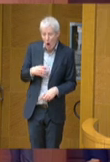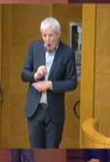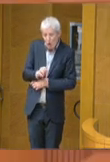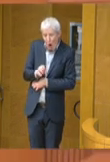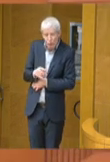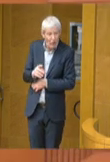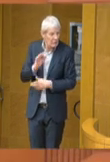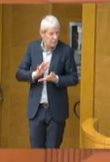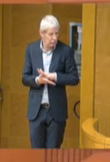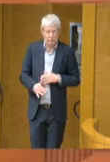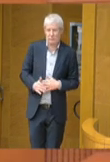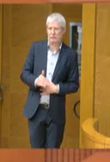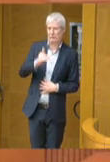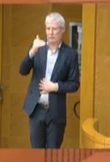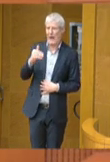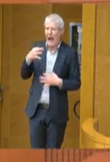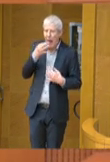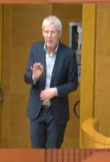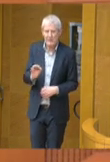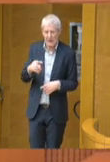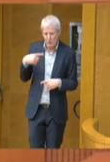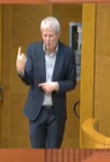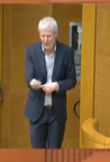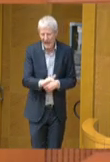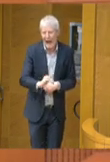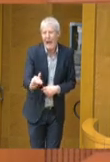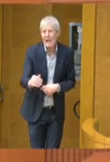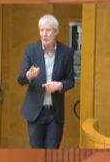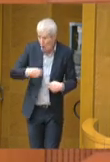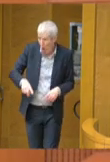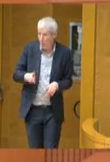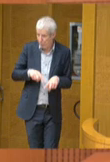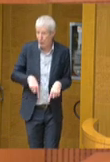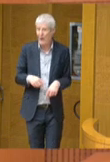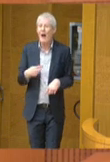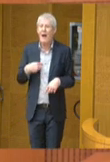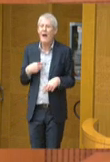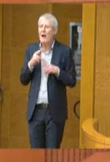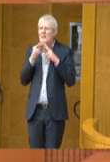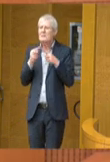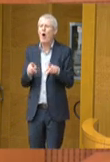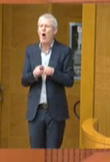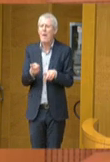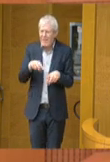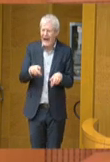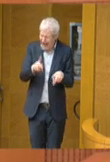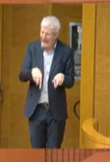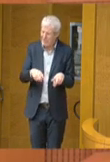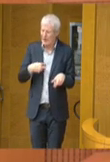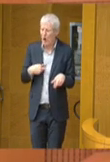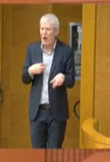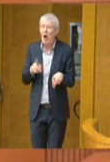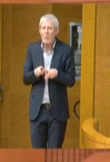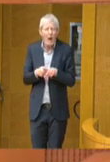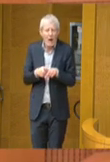cresciuti, rafforzati nel carattere e nell'abilità tutti gli alunni, e noi con loro. La loro risposta è stata per noi, anche per noi, anche se